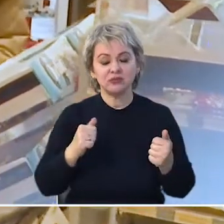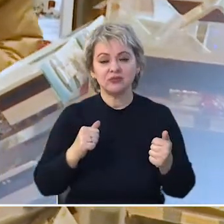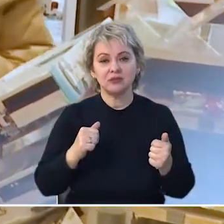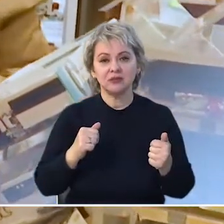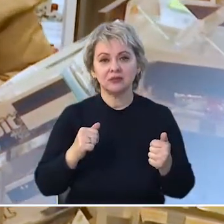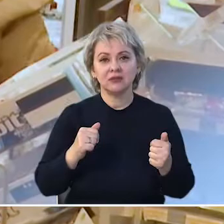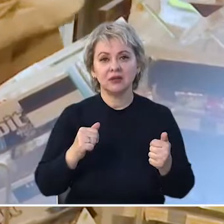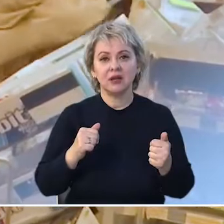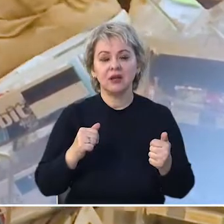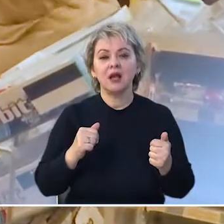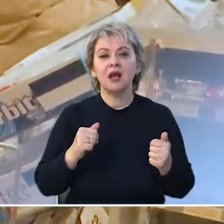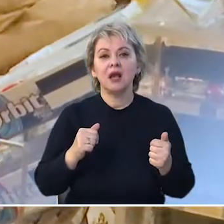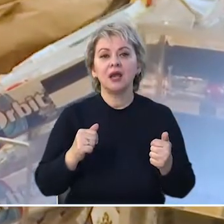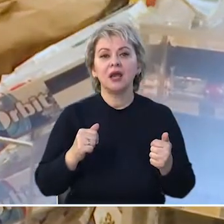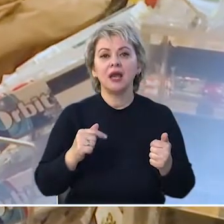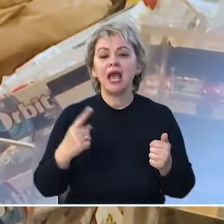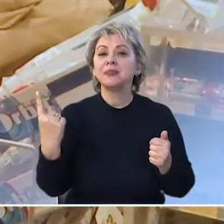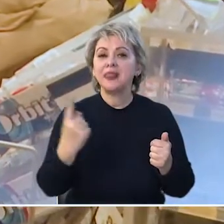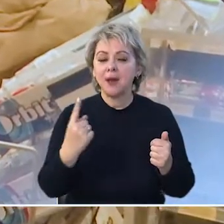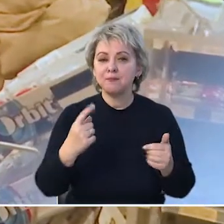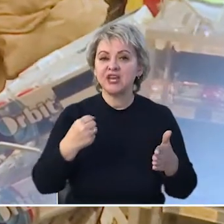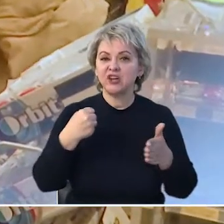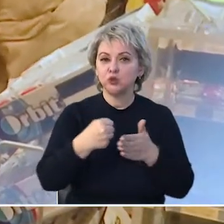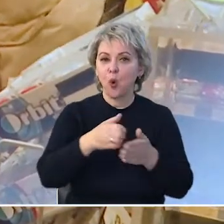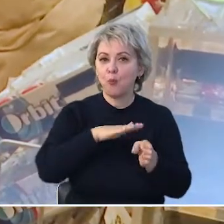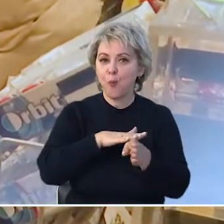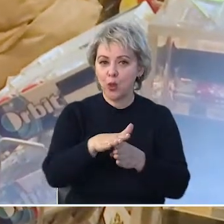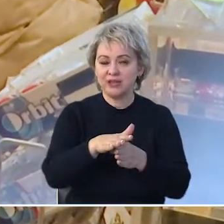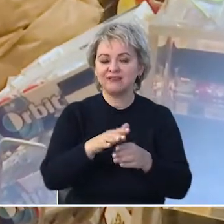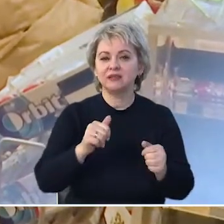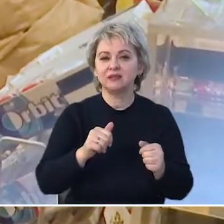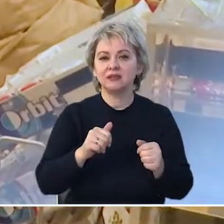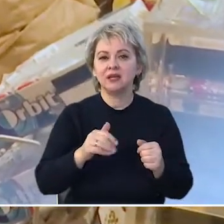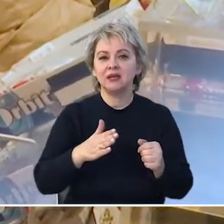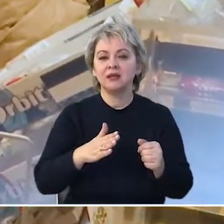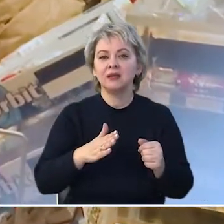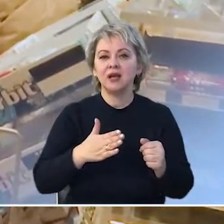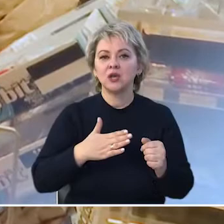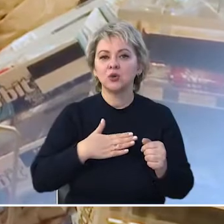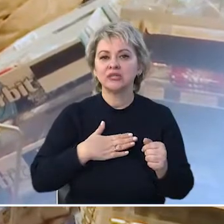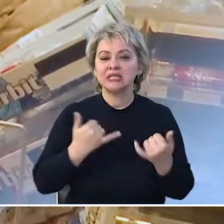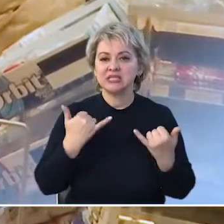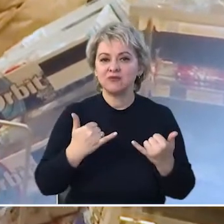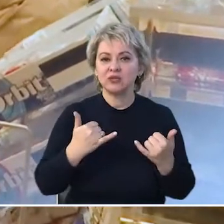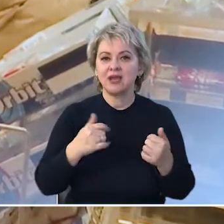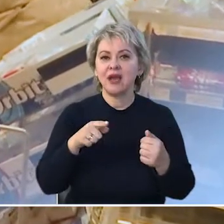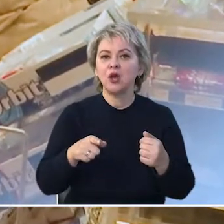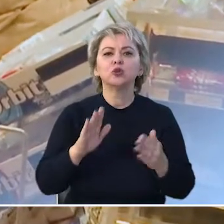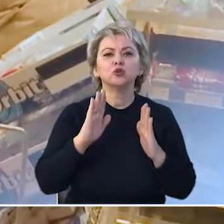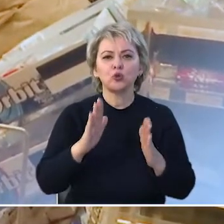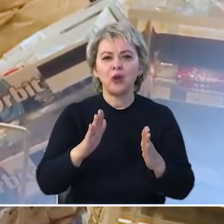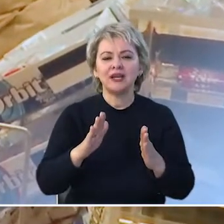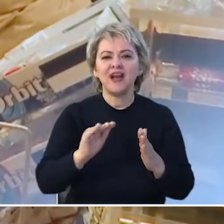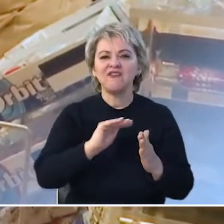Здравствуйте! А на первой до полного? Наш фирменный топливо Випауэр.